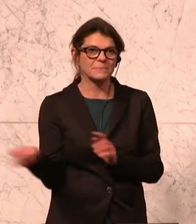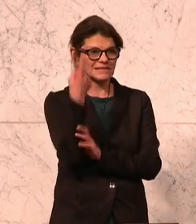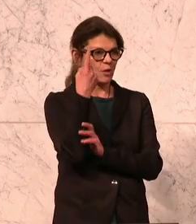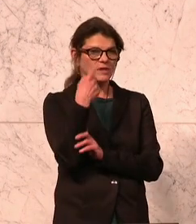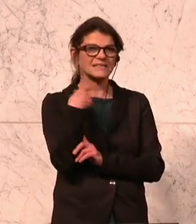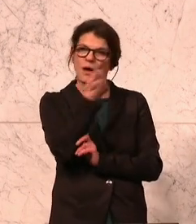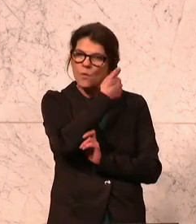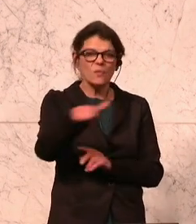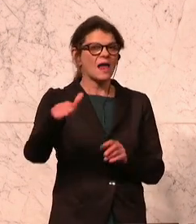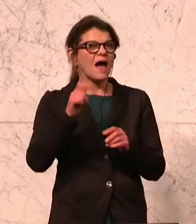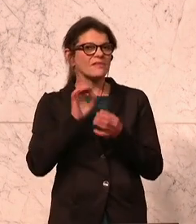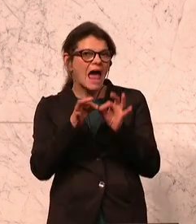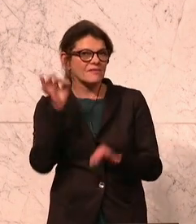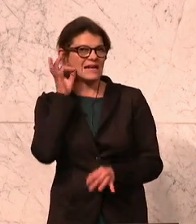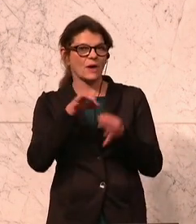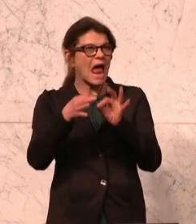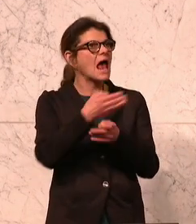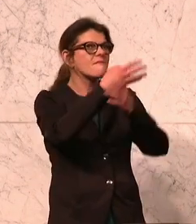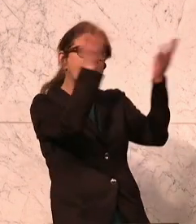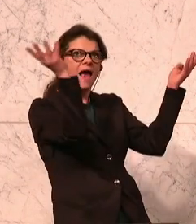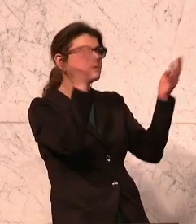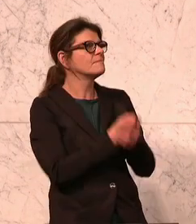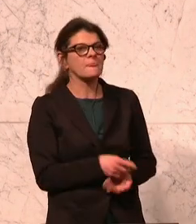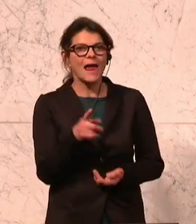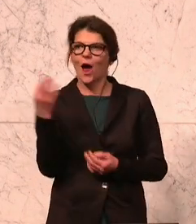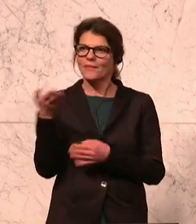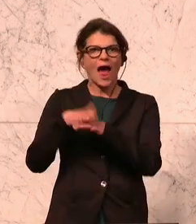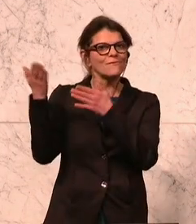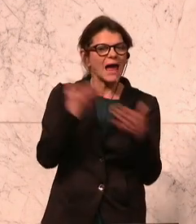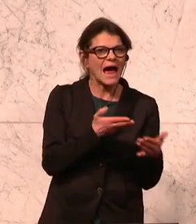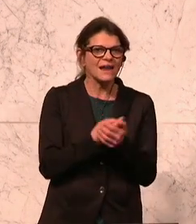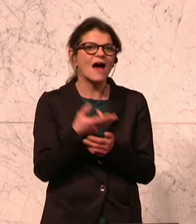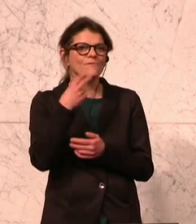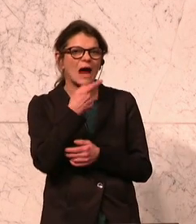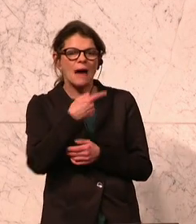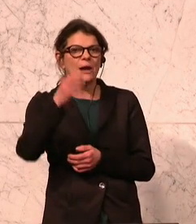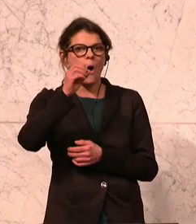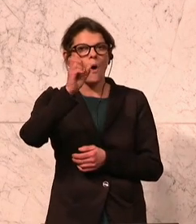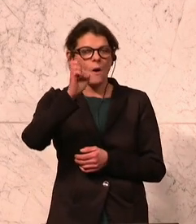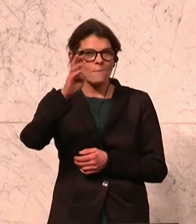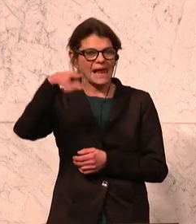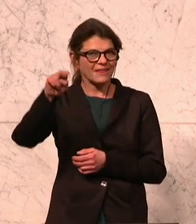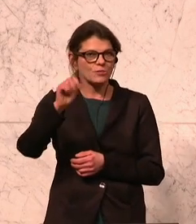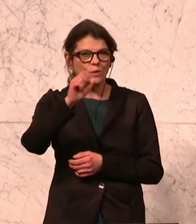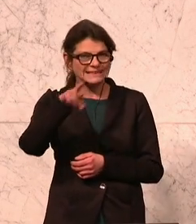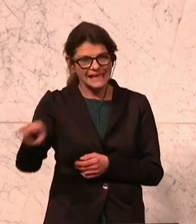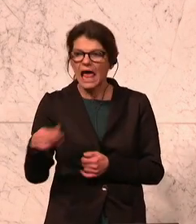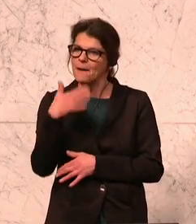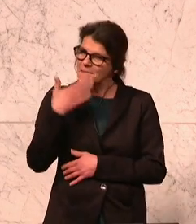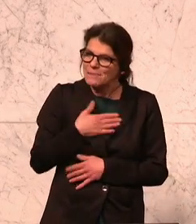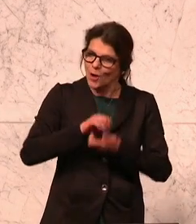100 Kärntnerinnen und Kärntner, die heute auf Einladung von Gabriel Obernosterer, einem sehr beliebten Kollegen von uns